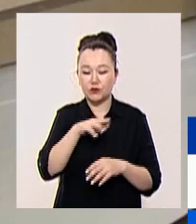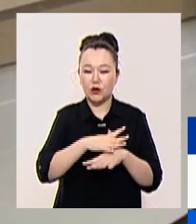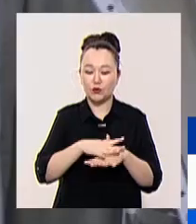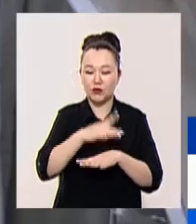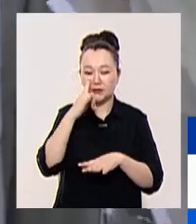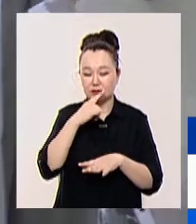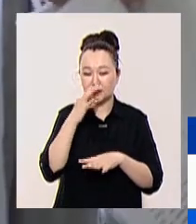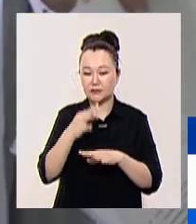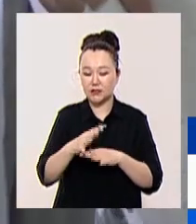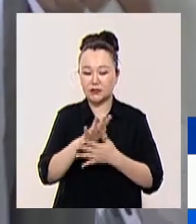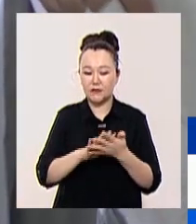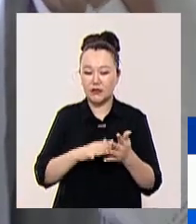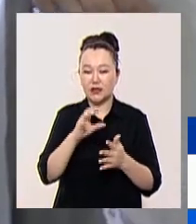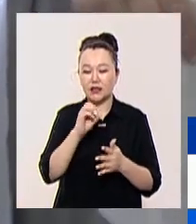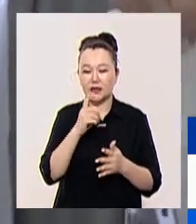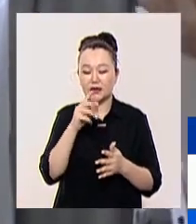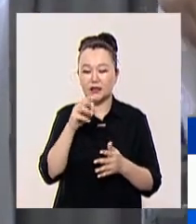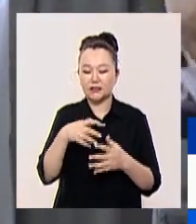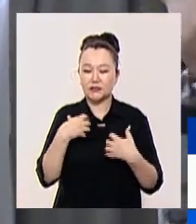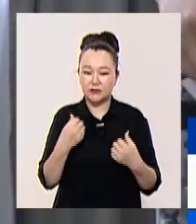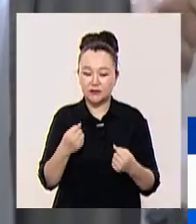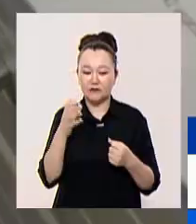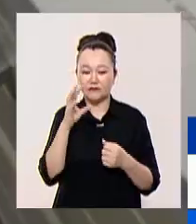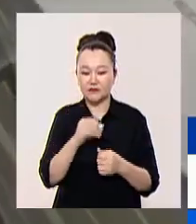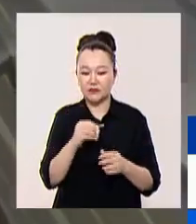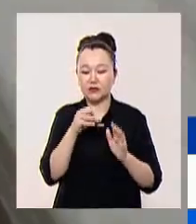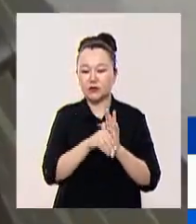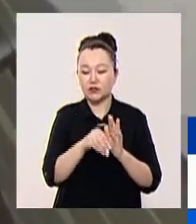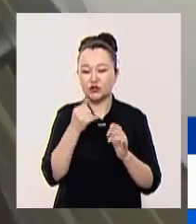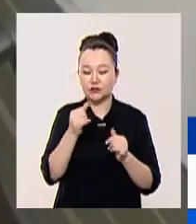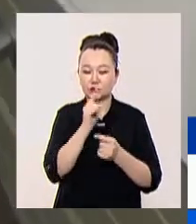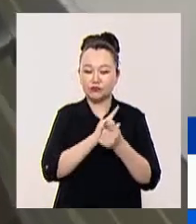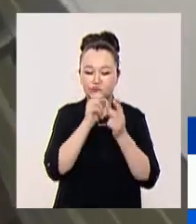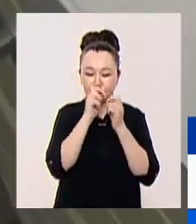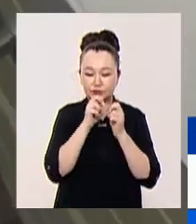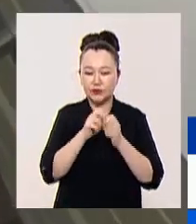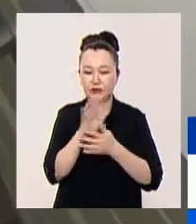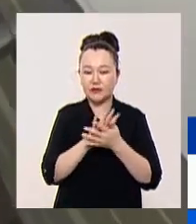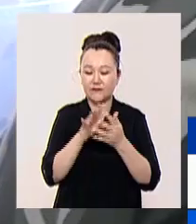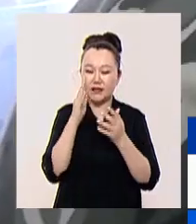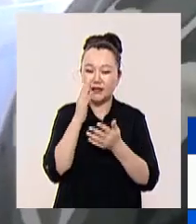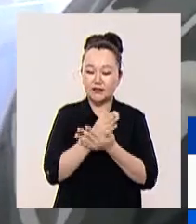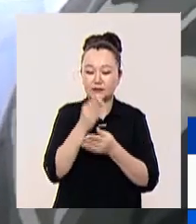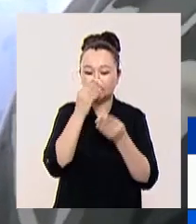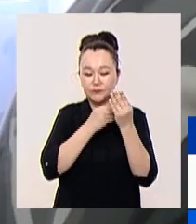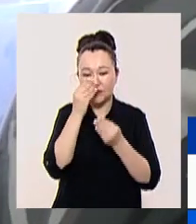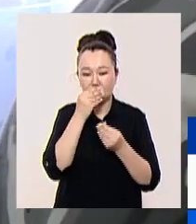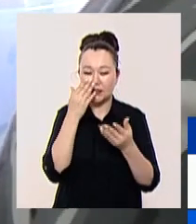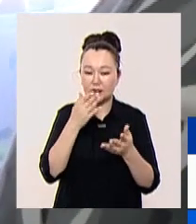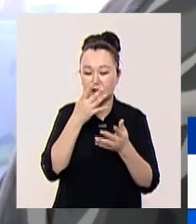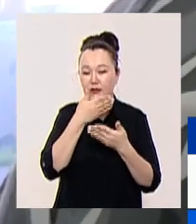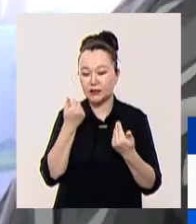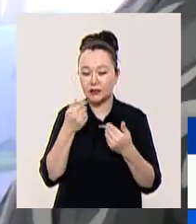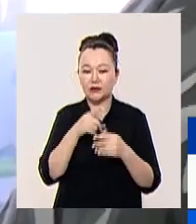ответили, что заявка Екатерины Сартаевой в категории «Здоровье» в силе, сейчас она на модерации. Фейковые заявки – это единичный случай, ошибка.